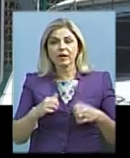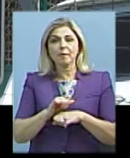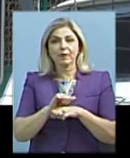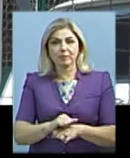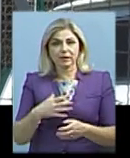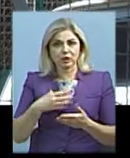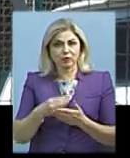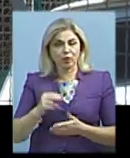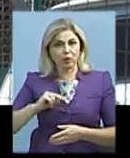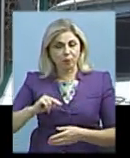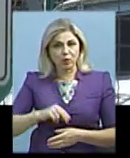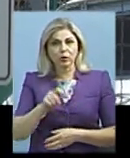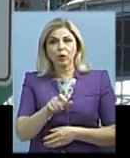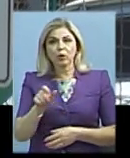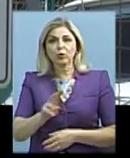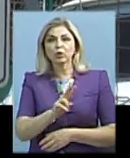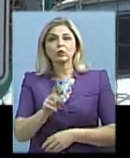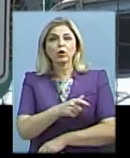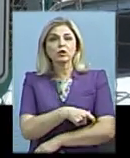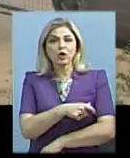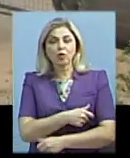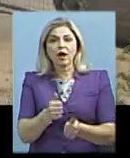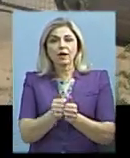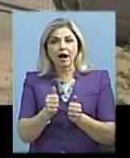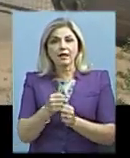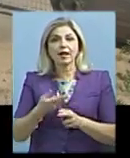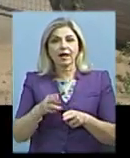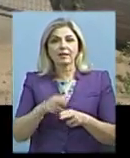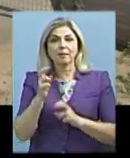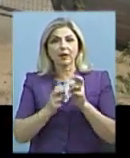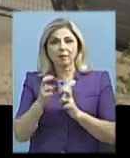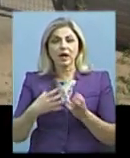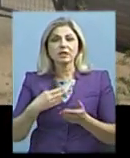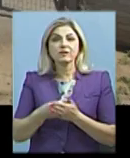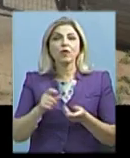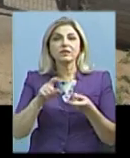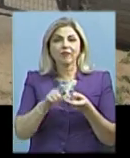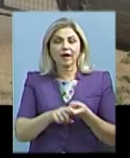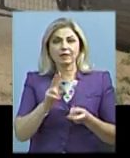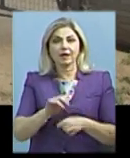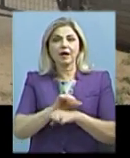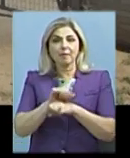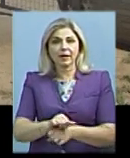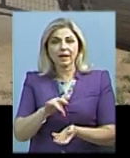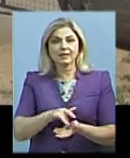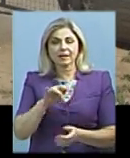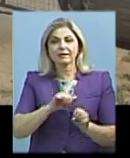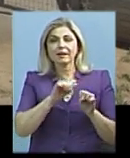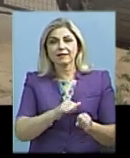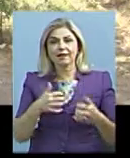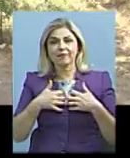роботу. Люди, які чергують неподалік від комунального підприємства, свою причетність до припинення діяльності «Центру захисту